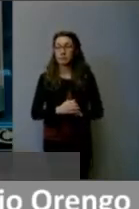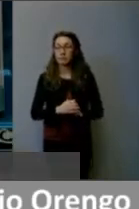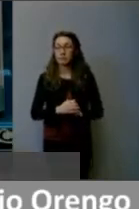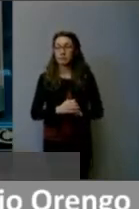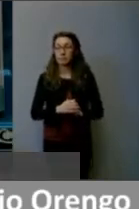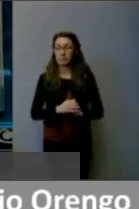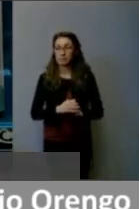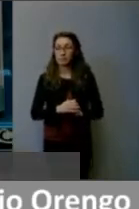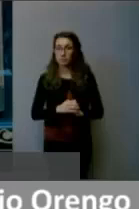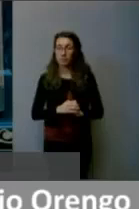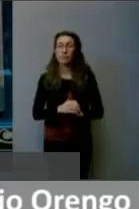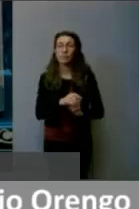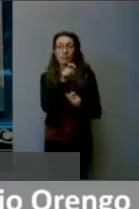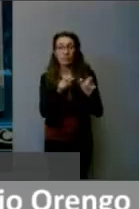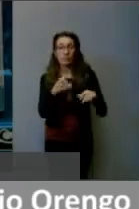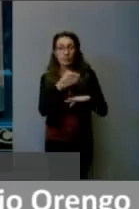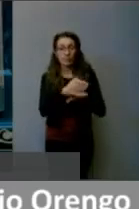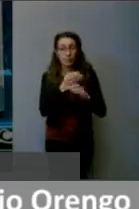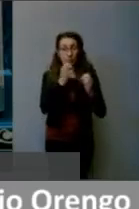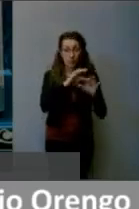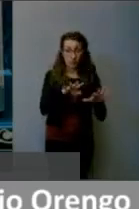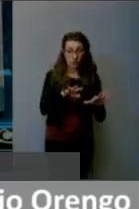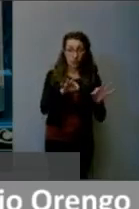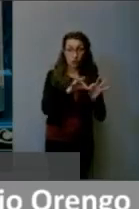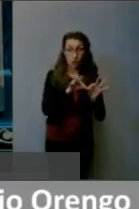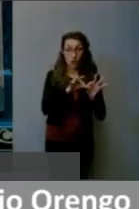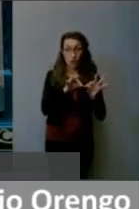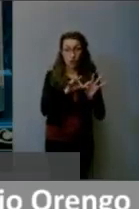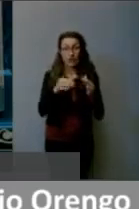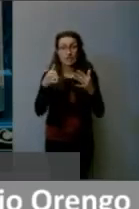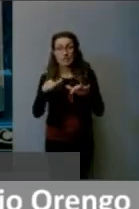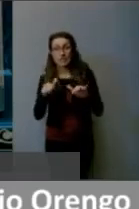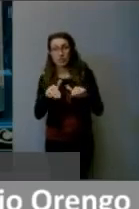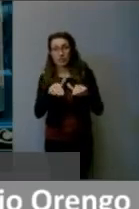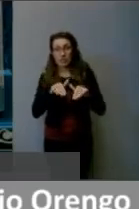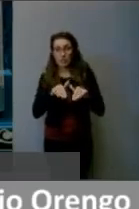Favorevoli 19, astenuti 16.